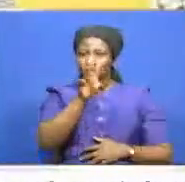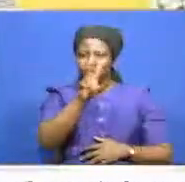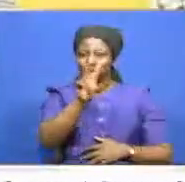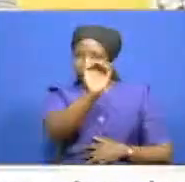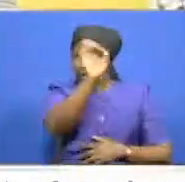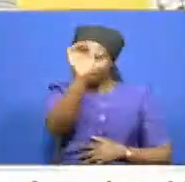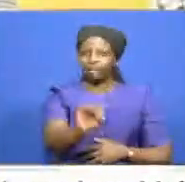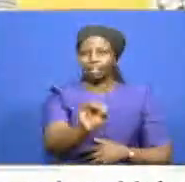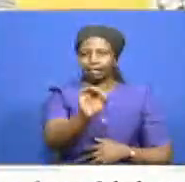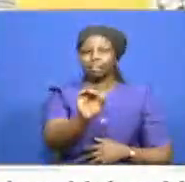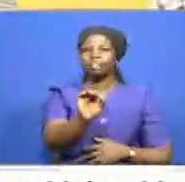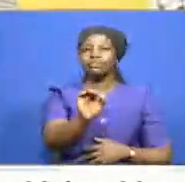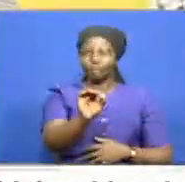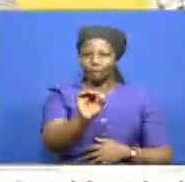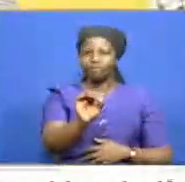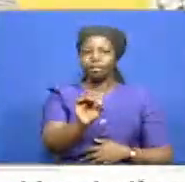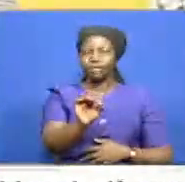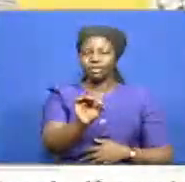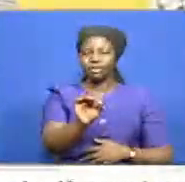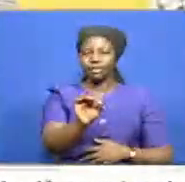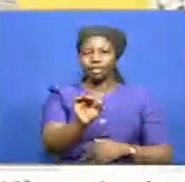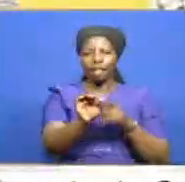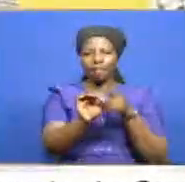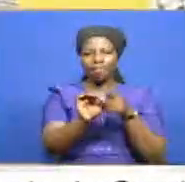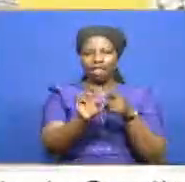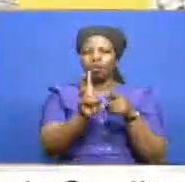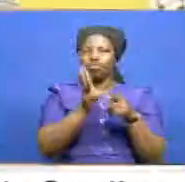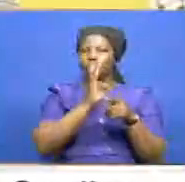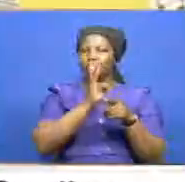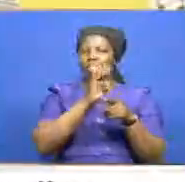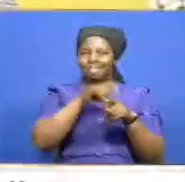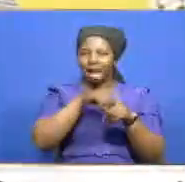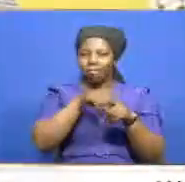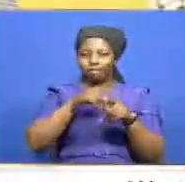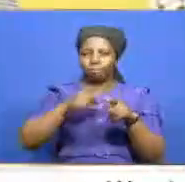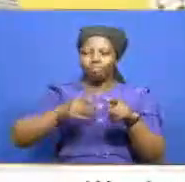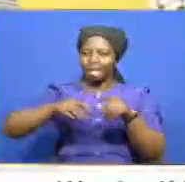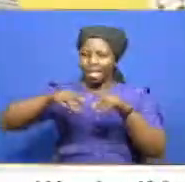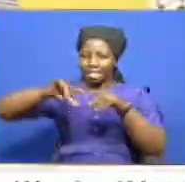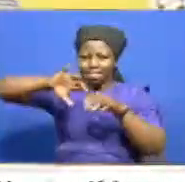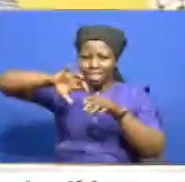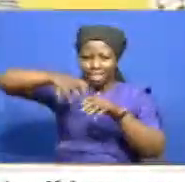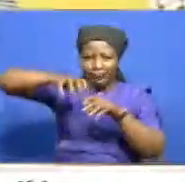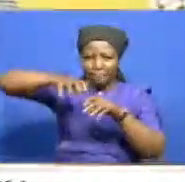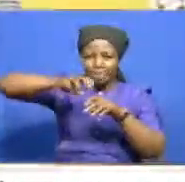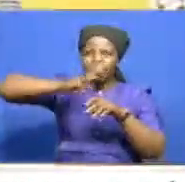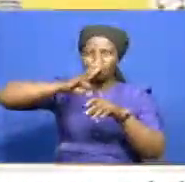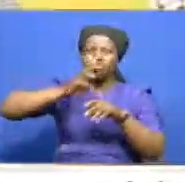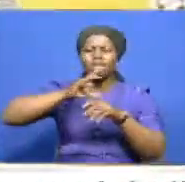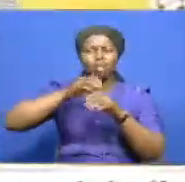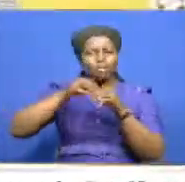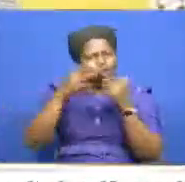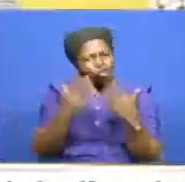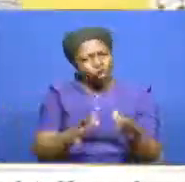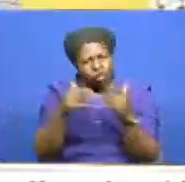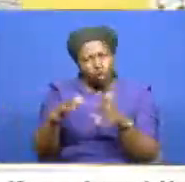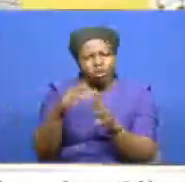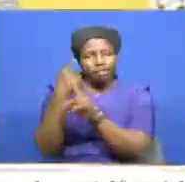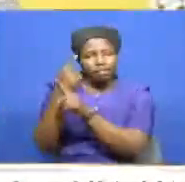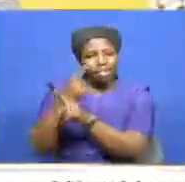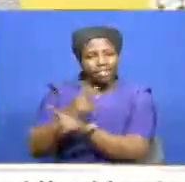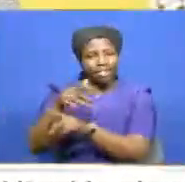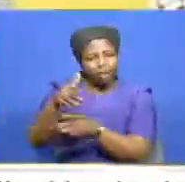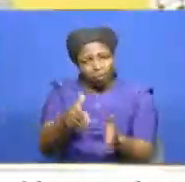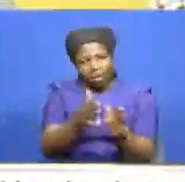42, 42% hiyo maji inapoingia kwa mfereji huwa inapotea kwa njia tofauti tofauti, that is